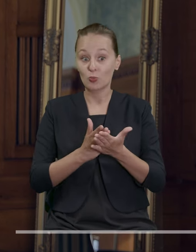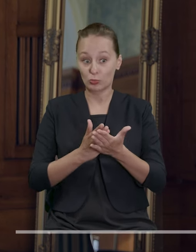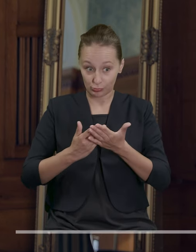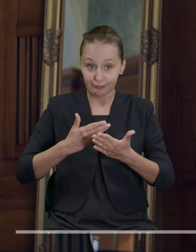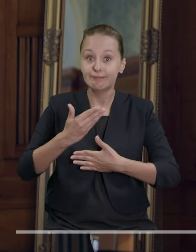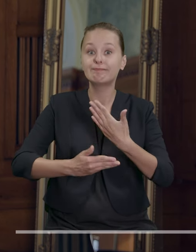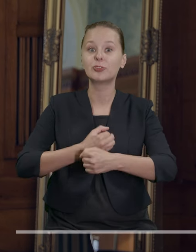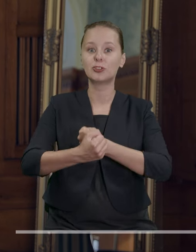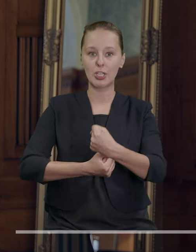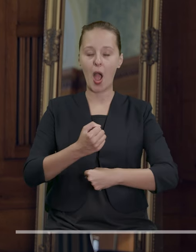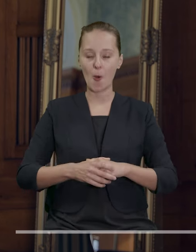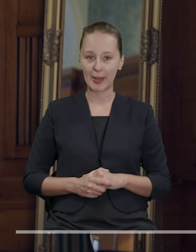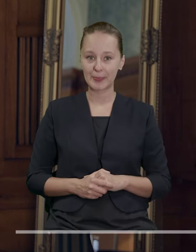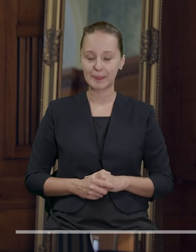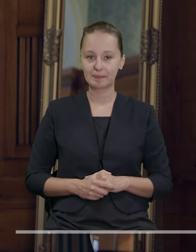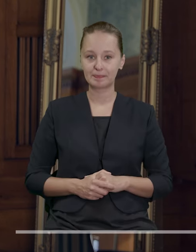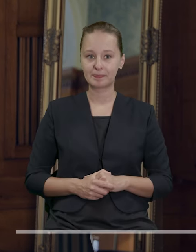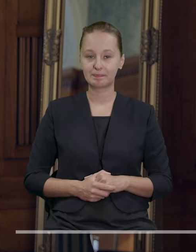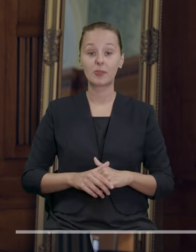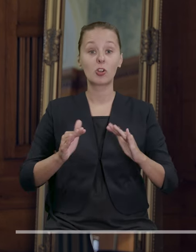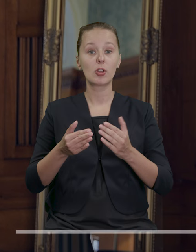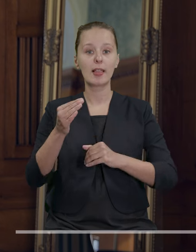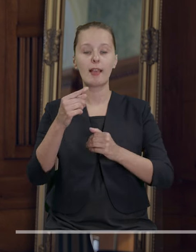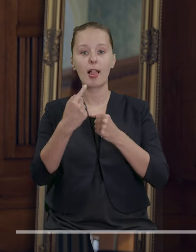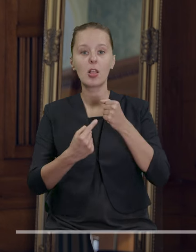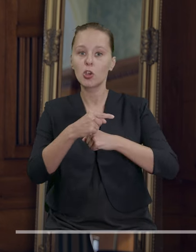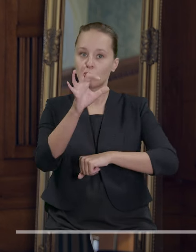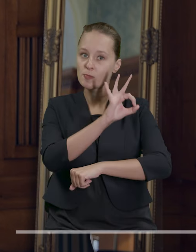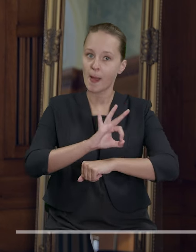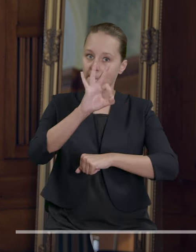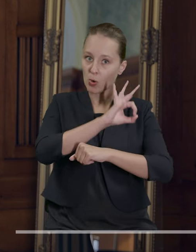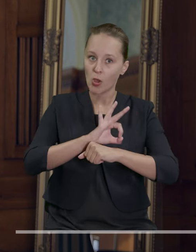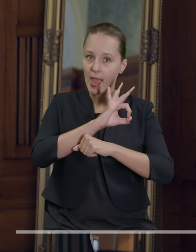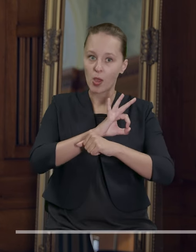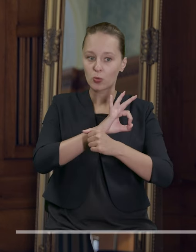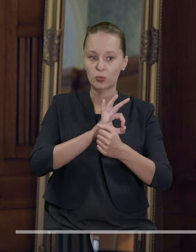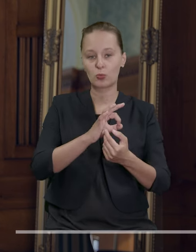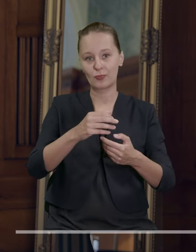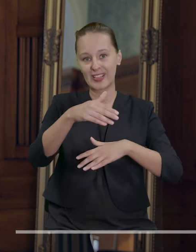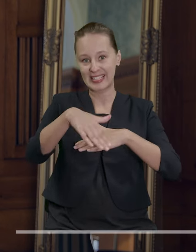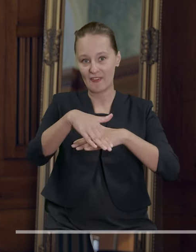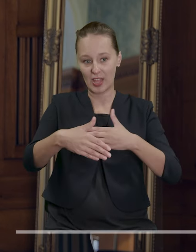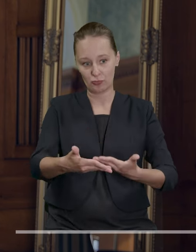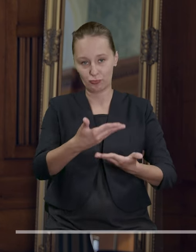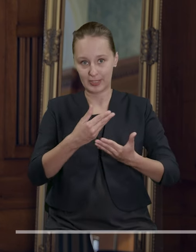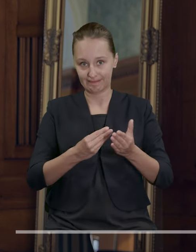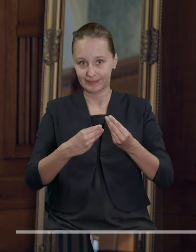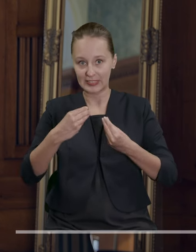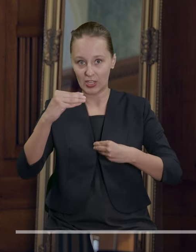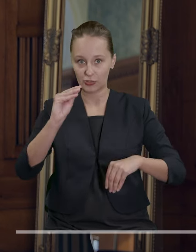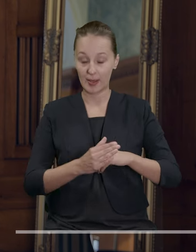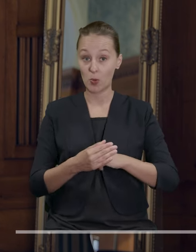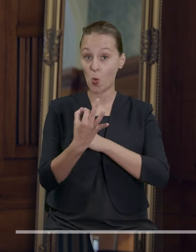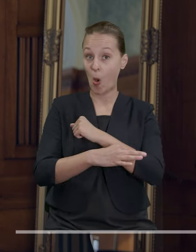dalej działać, czyli zwiększamy liczbę projektów pozyskiwanych ze źródeł zewnętrznych.